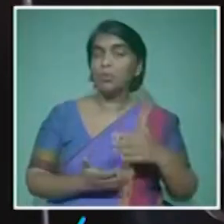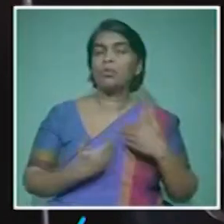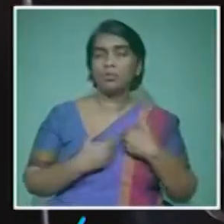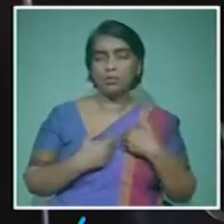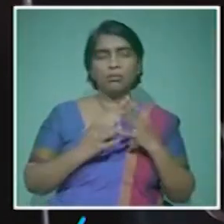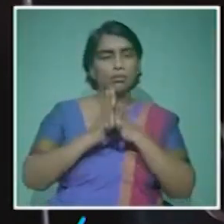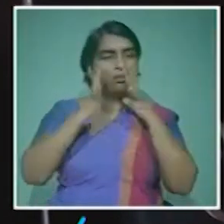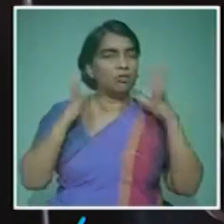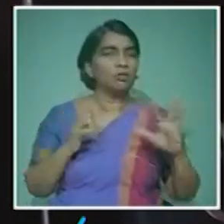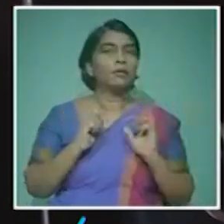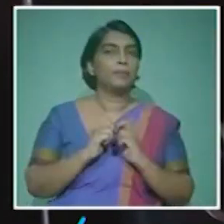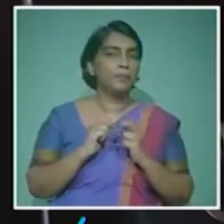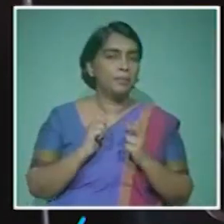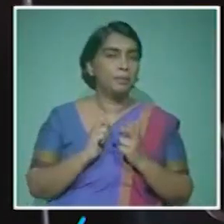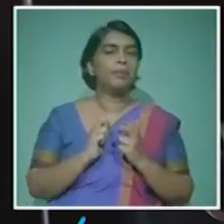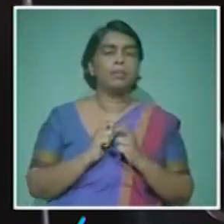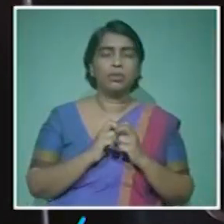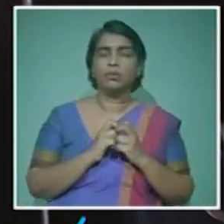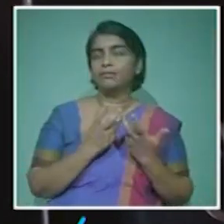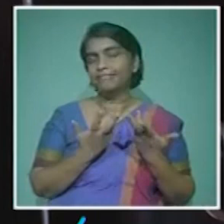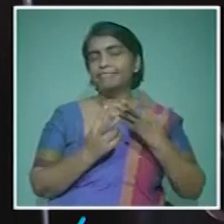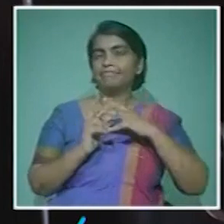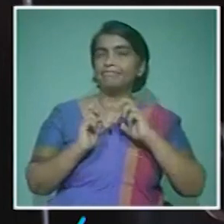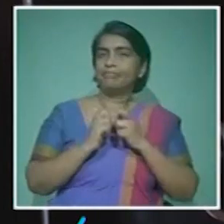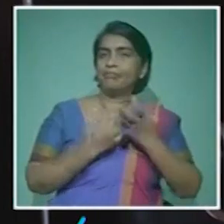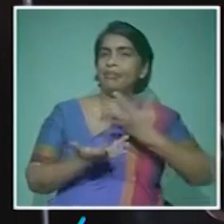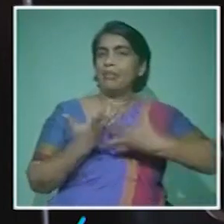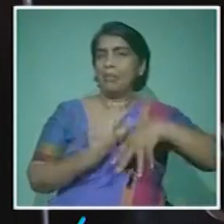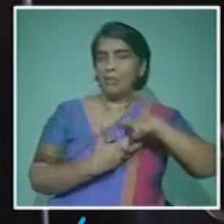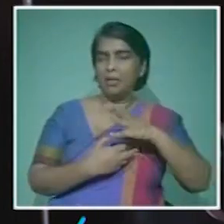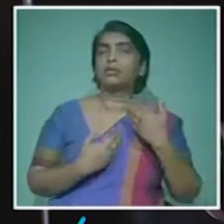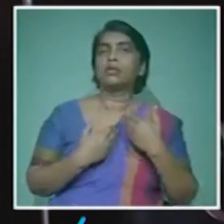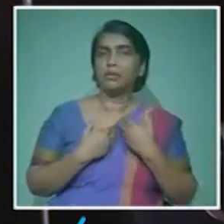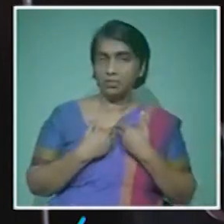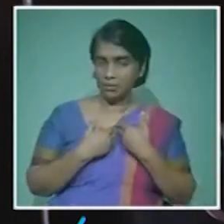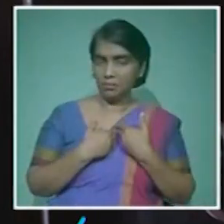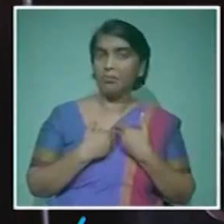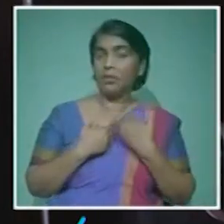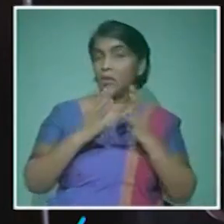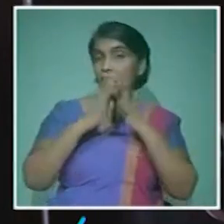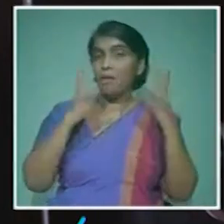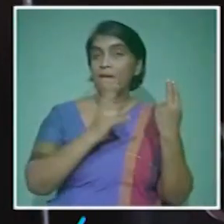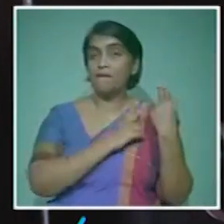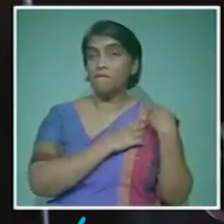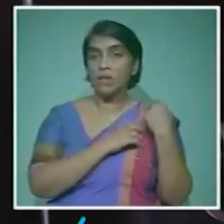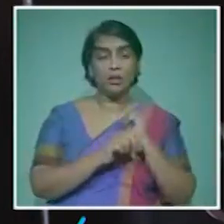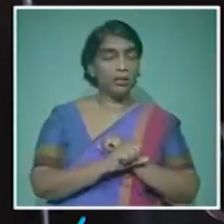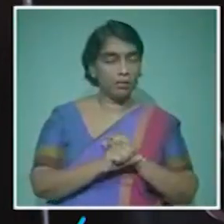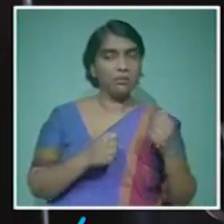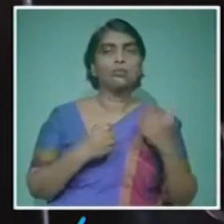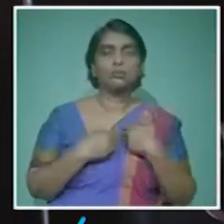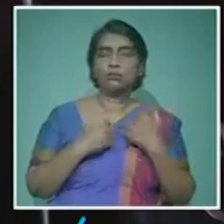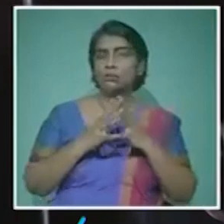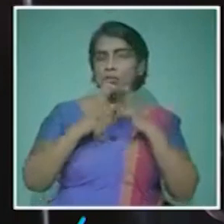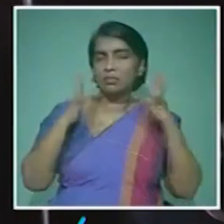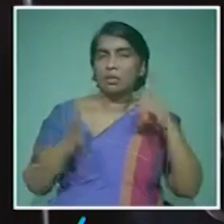ඉතාමත්ම බරපතල විදියට අපි විමෝචනය නොකලත් ලොකුවට අපි ඒ සම්බන්ධයෙන් ලොකු වගකීමක් දරුවේ නැතත් අපි